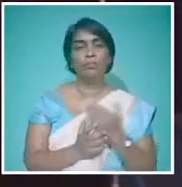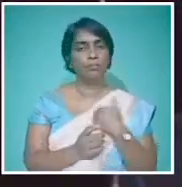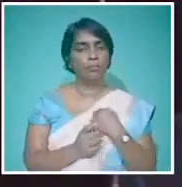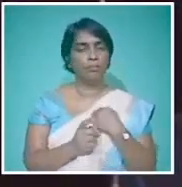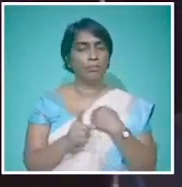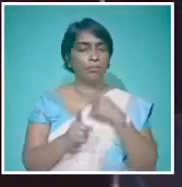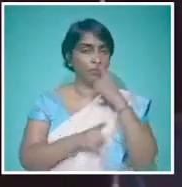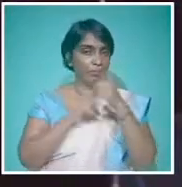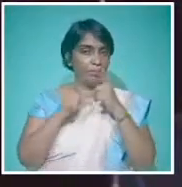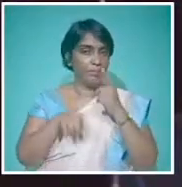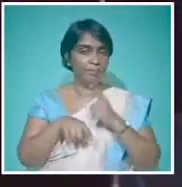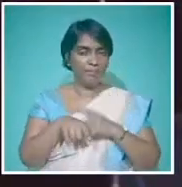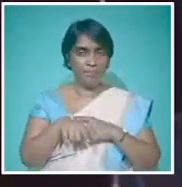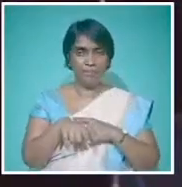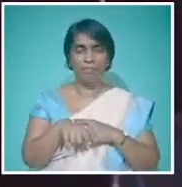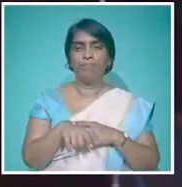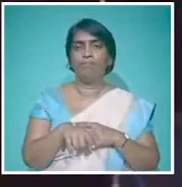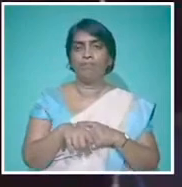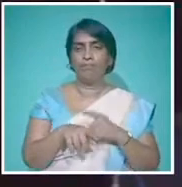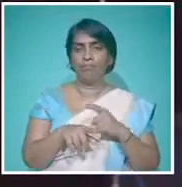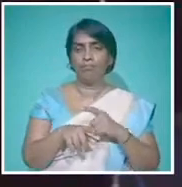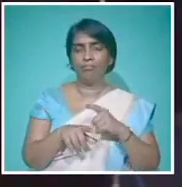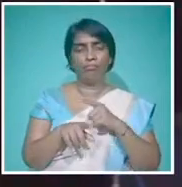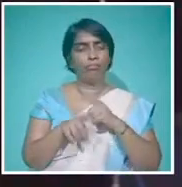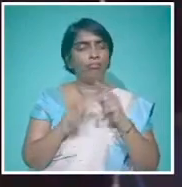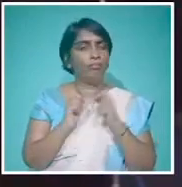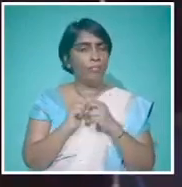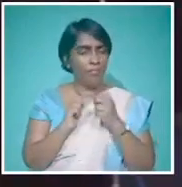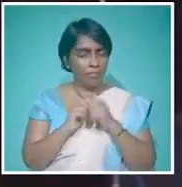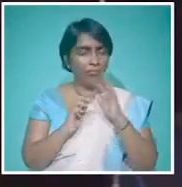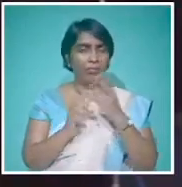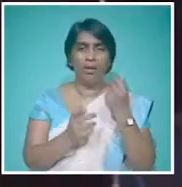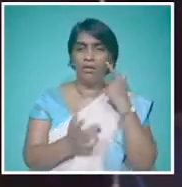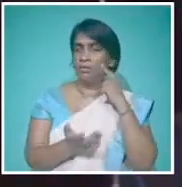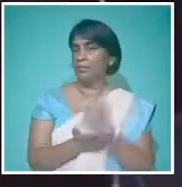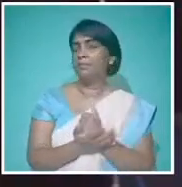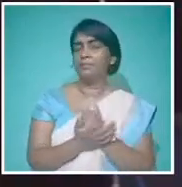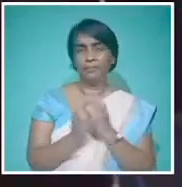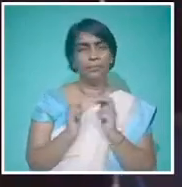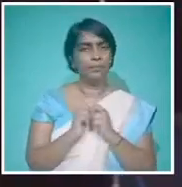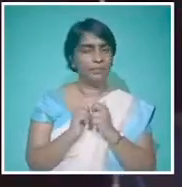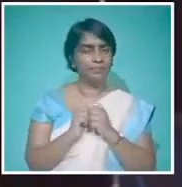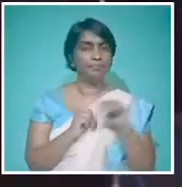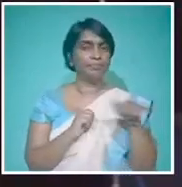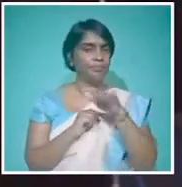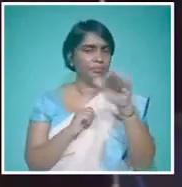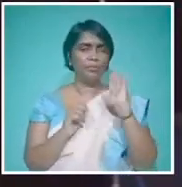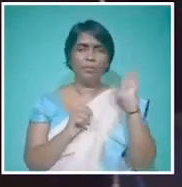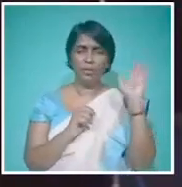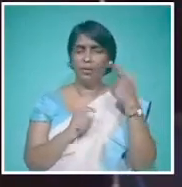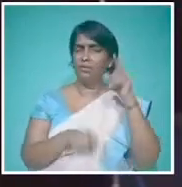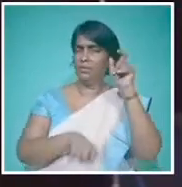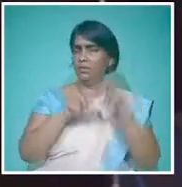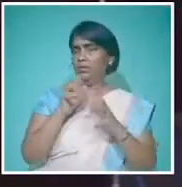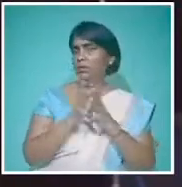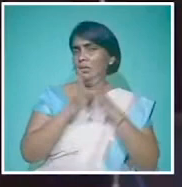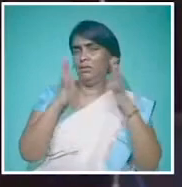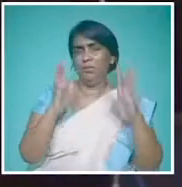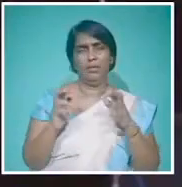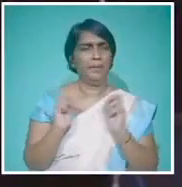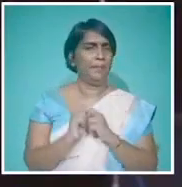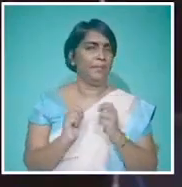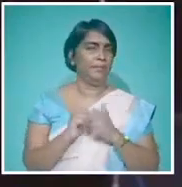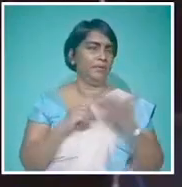කතා කරන වෙලාවේ මේ අර්බුදය විසින් ඇති කරන ලද ආර්ථික අර්බුදය විසින් සමාජයේ සෑම ස්තරයක්ම විශාල ලෙස බැටකන